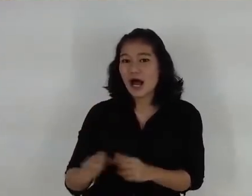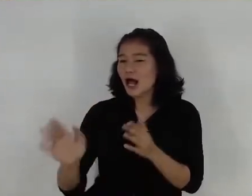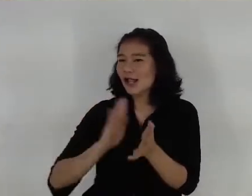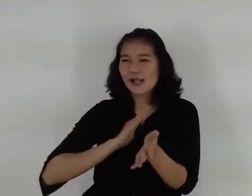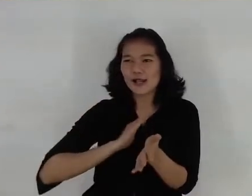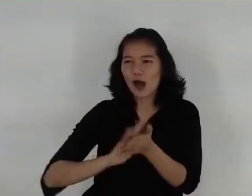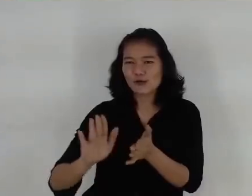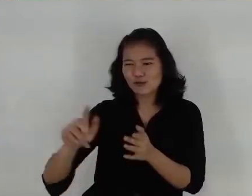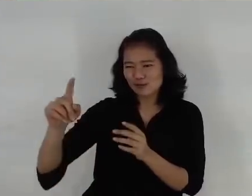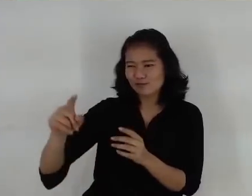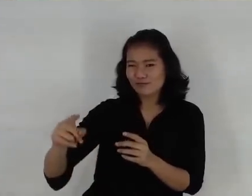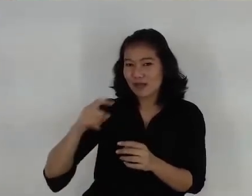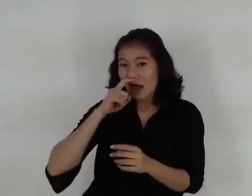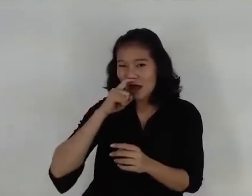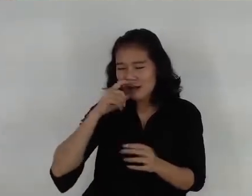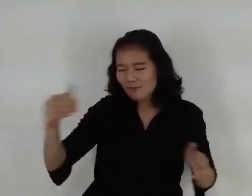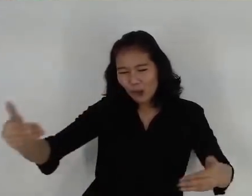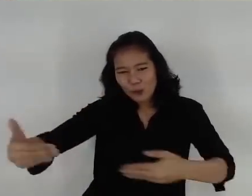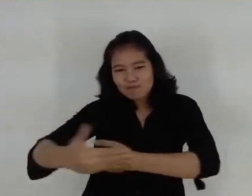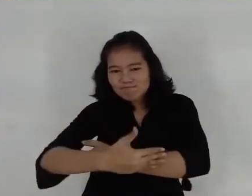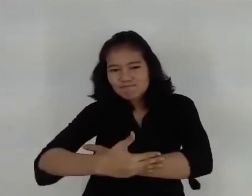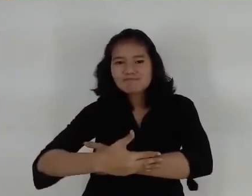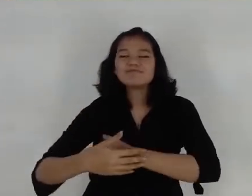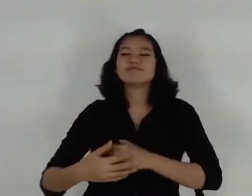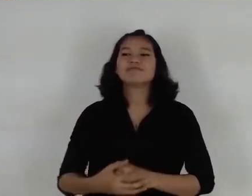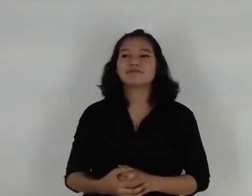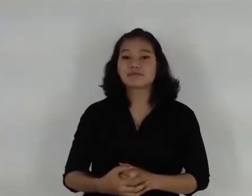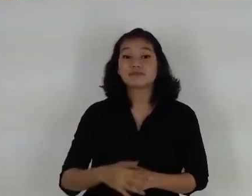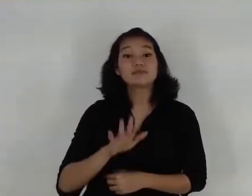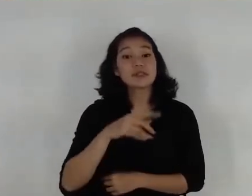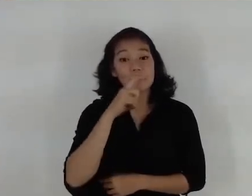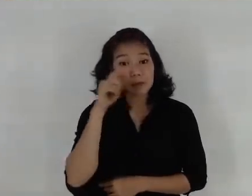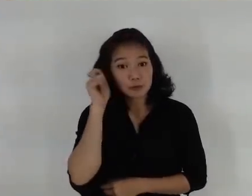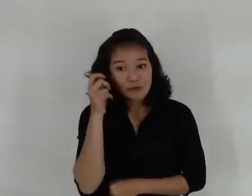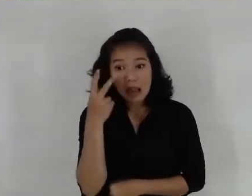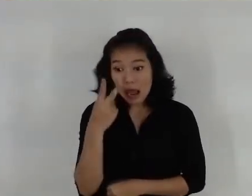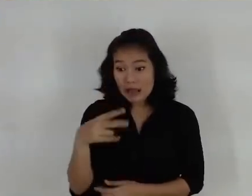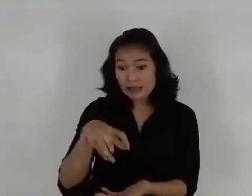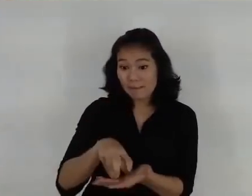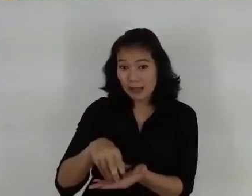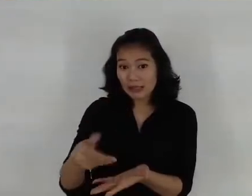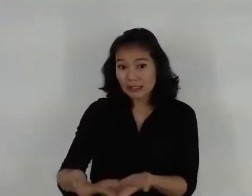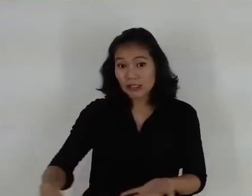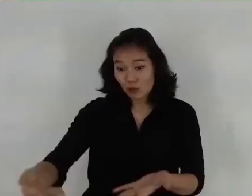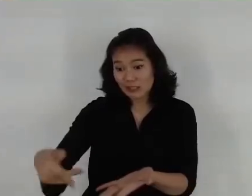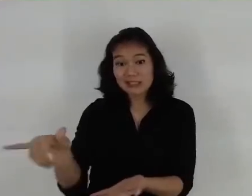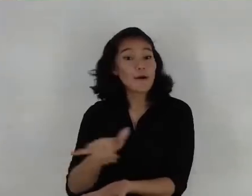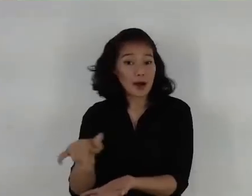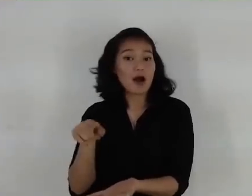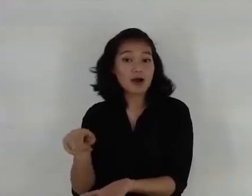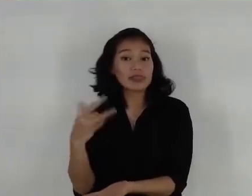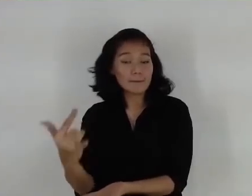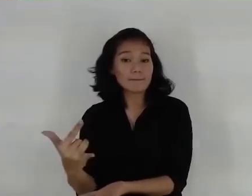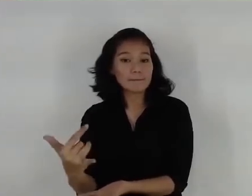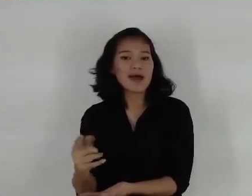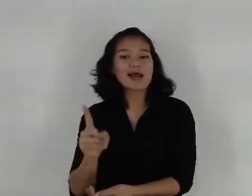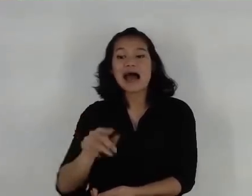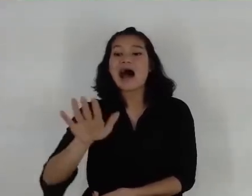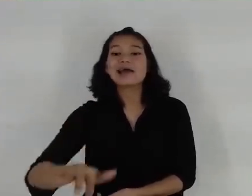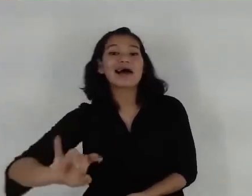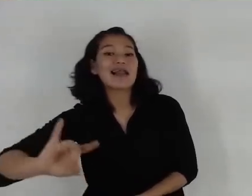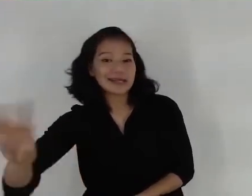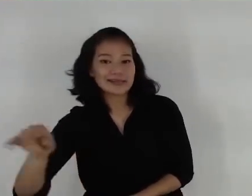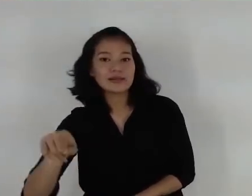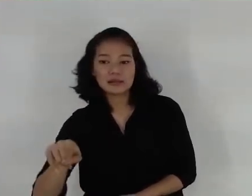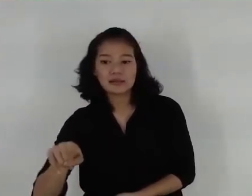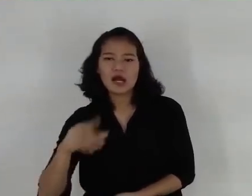itu juga memeluk ayahnya dan Bapak Ibu di tempat itu juga di lokasi yang sama ada anak lain